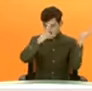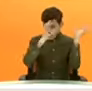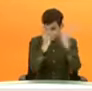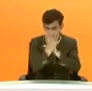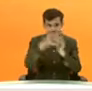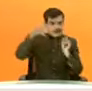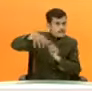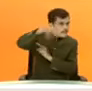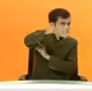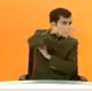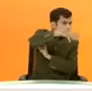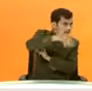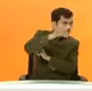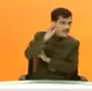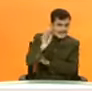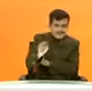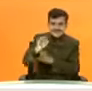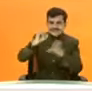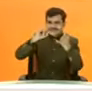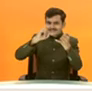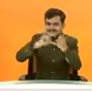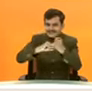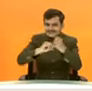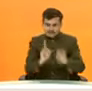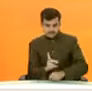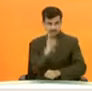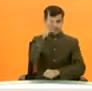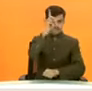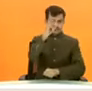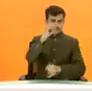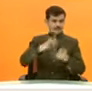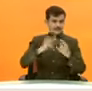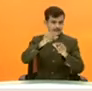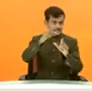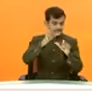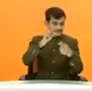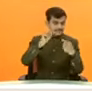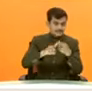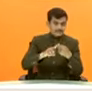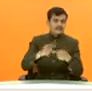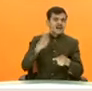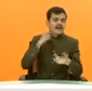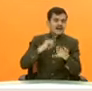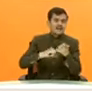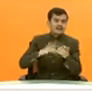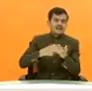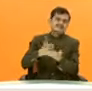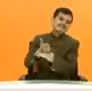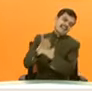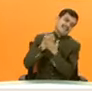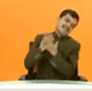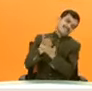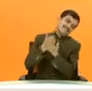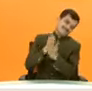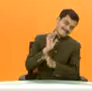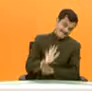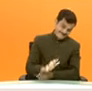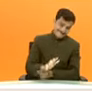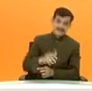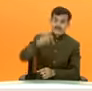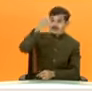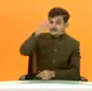देश अपनी सैटेलाइट्स और स्पेस मिशन के लिए इसरो की मदद लेते हैं।